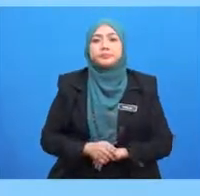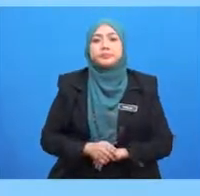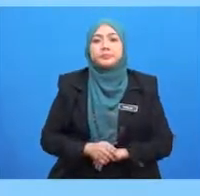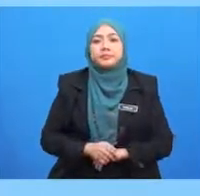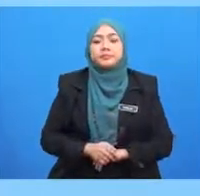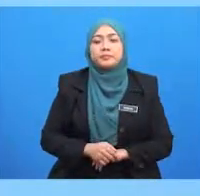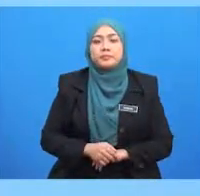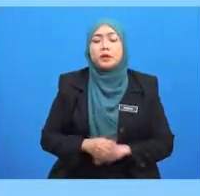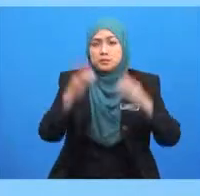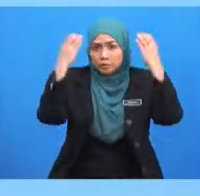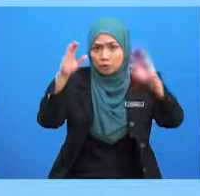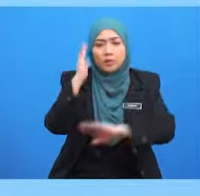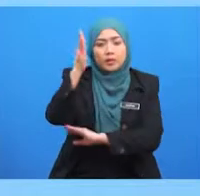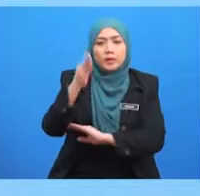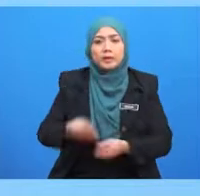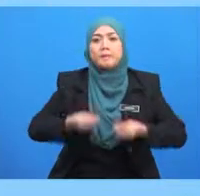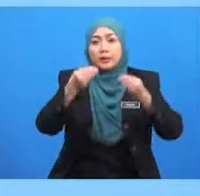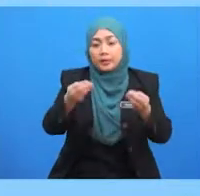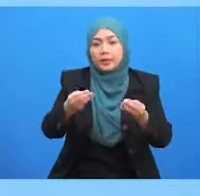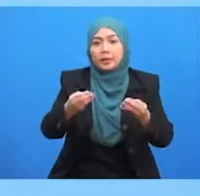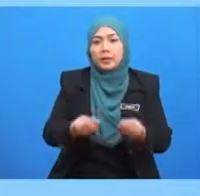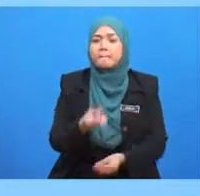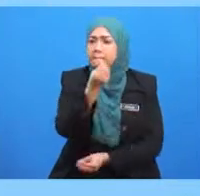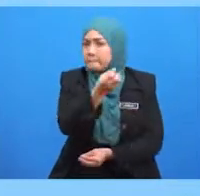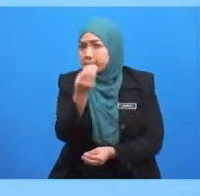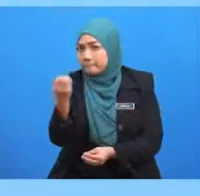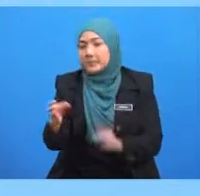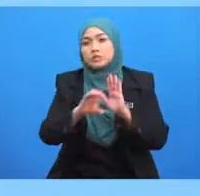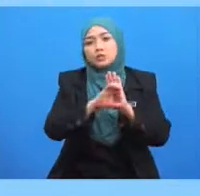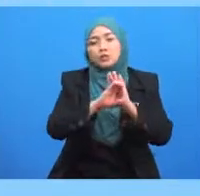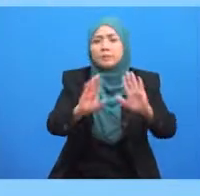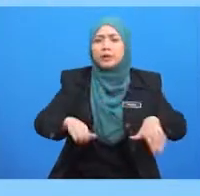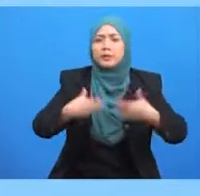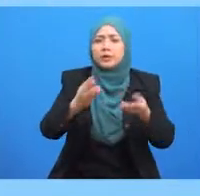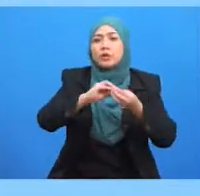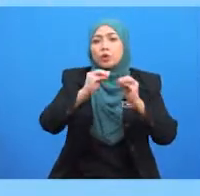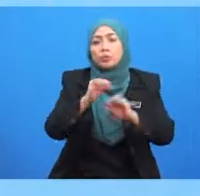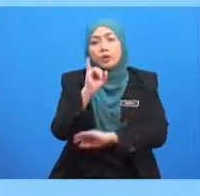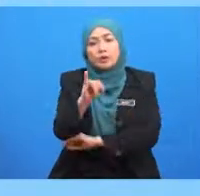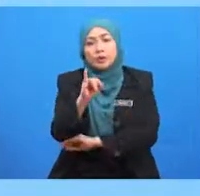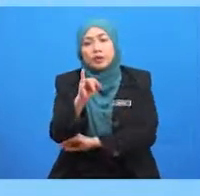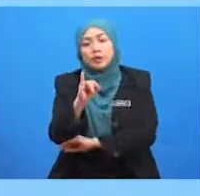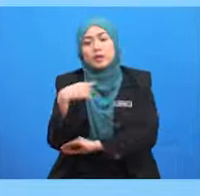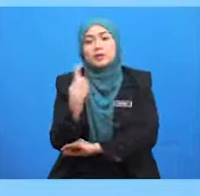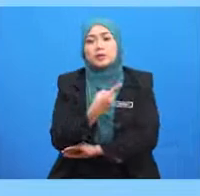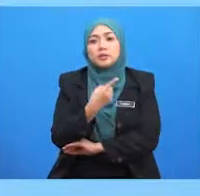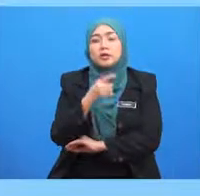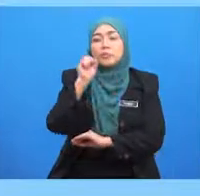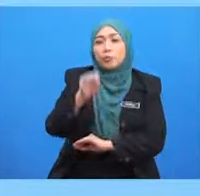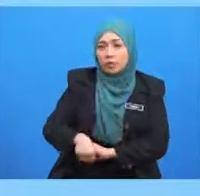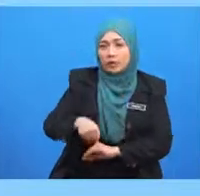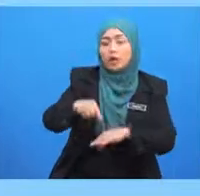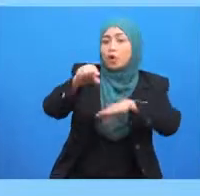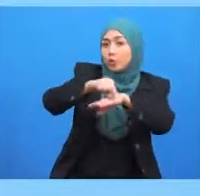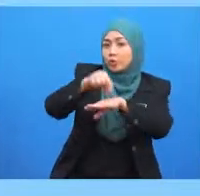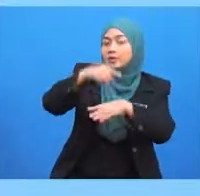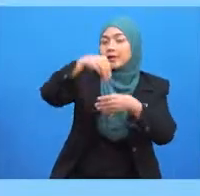akan memberikan beberapa contoh Bagaimana membuat indeks diaplikasikan dalam kehidupan